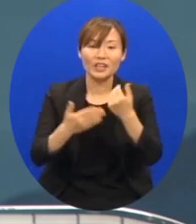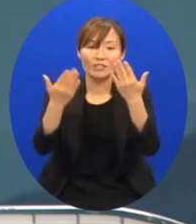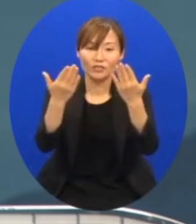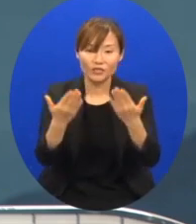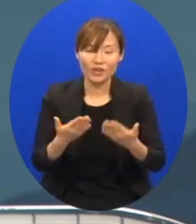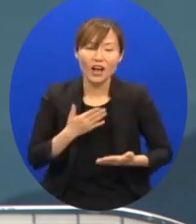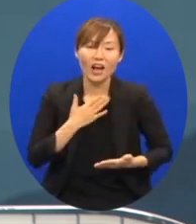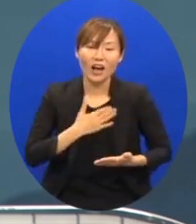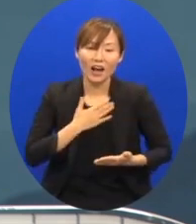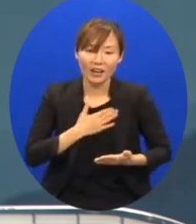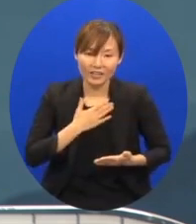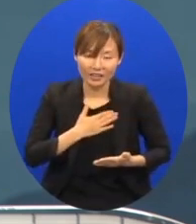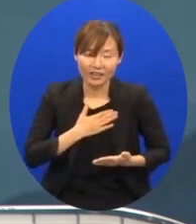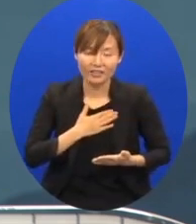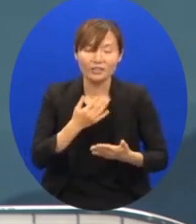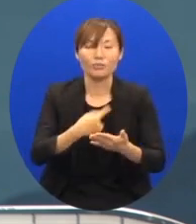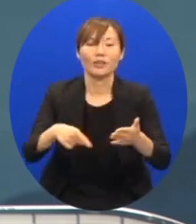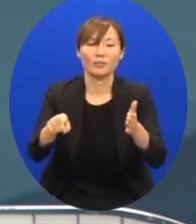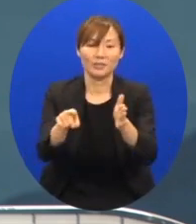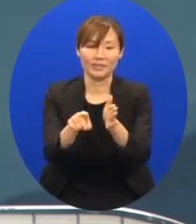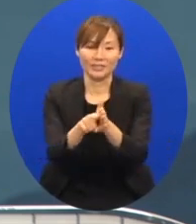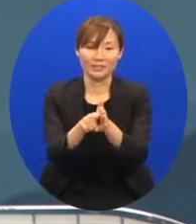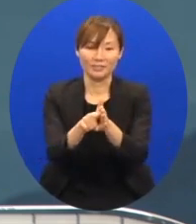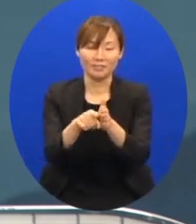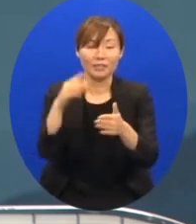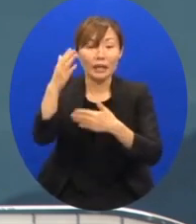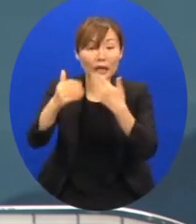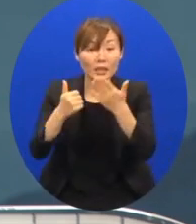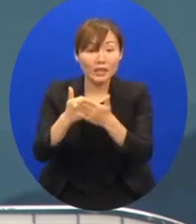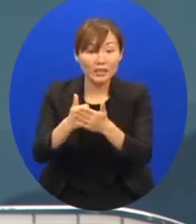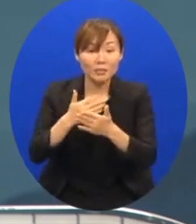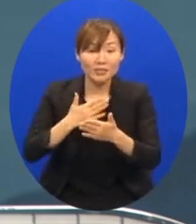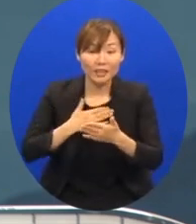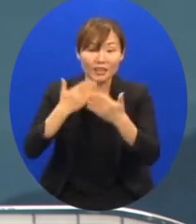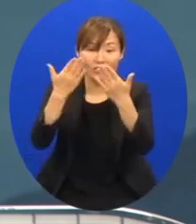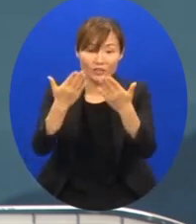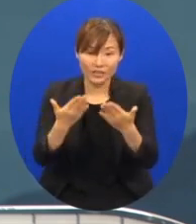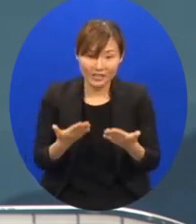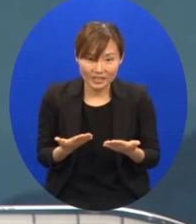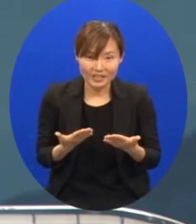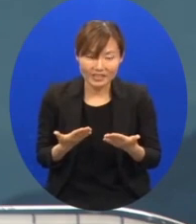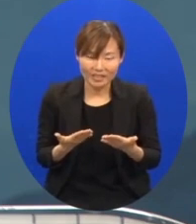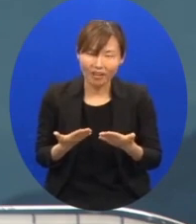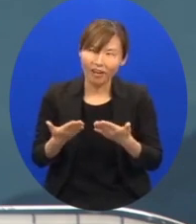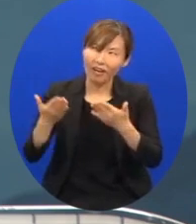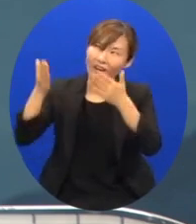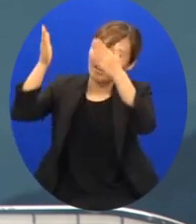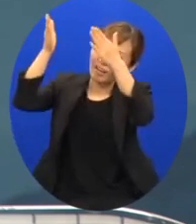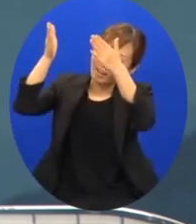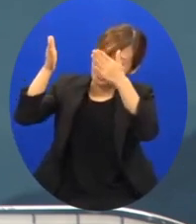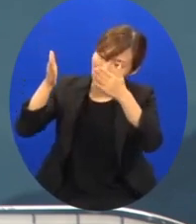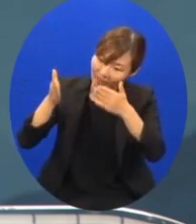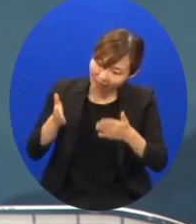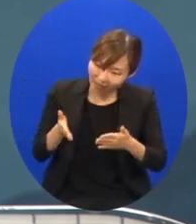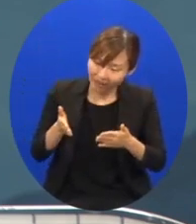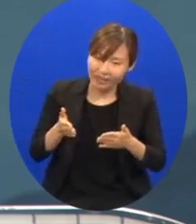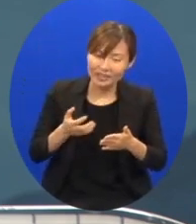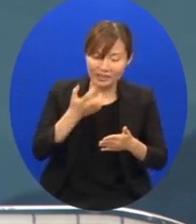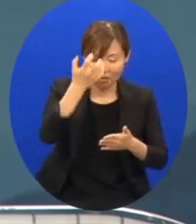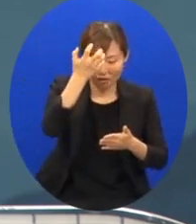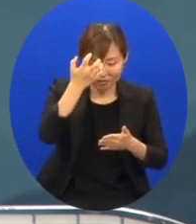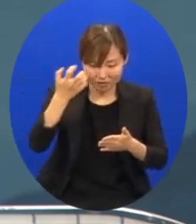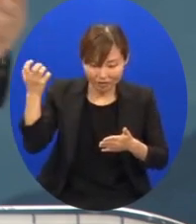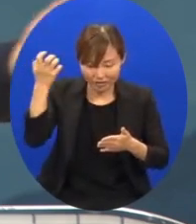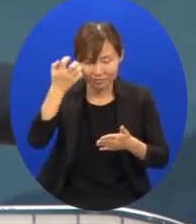알게 하려 하심이라 하나님이 내게 주시는 메시지를 내 안에 계신 성령께서 알게 하신 듯